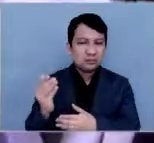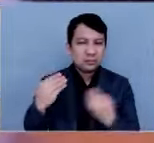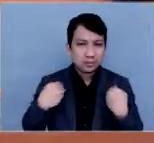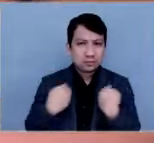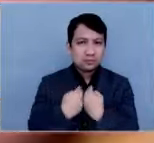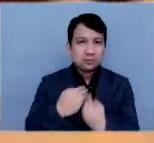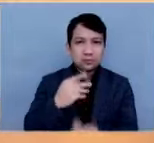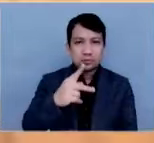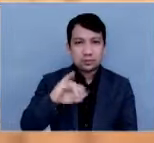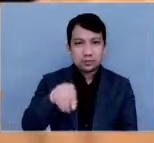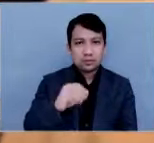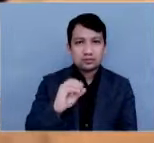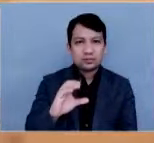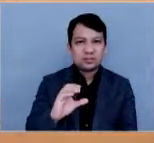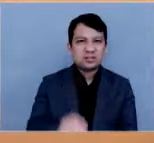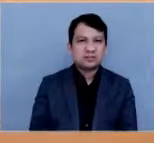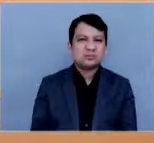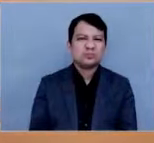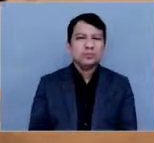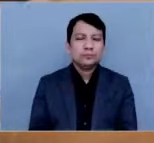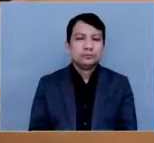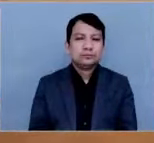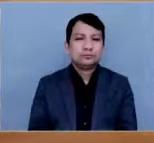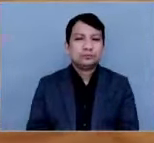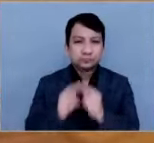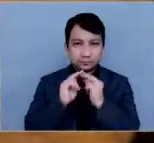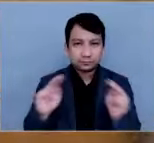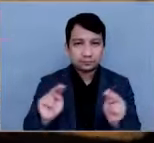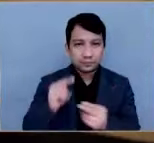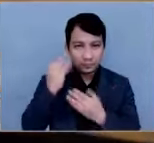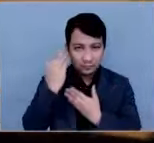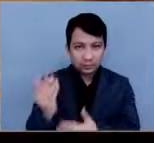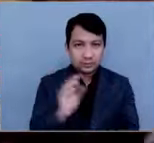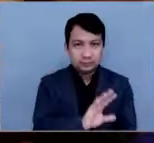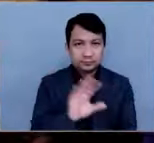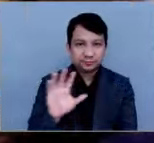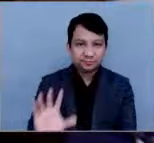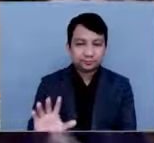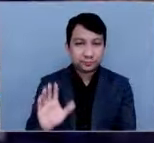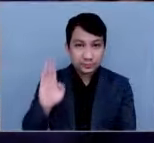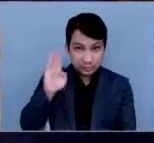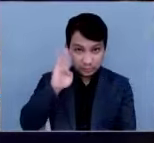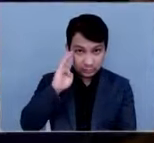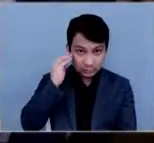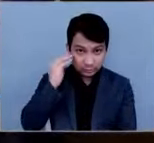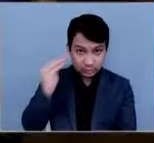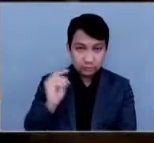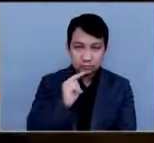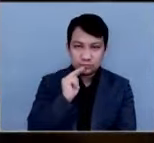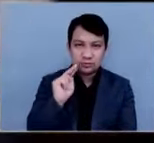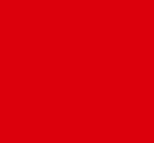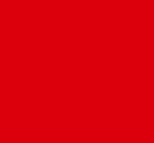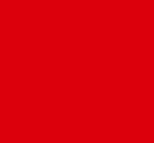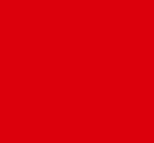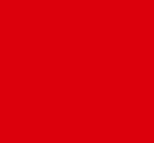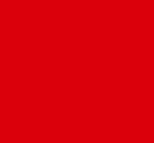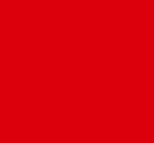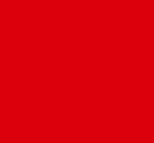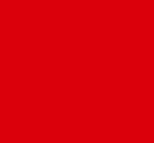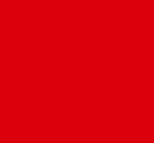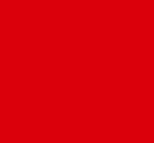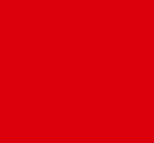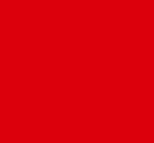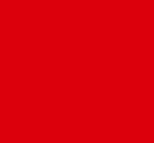ng KOJC. Nagbabalita mula sa frontline, Bril Montalvo, News 5.